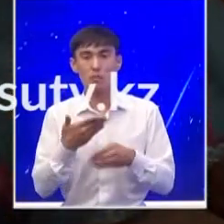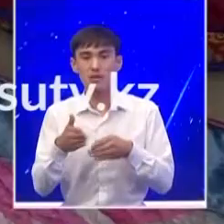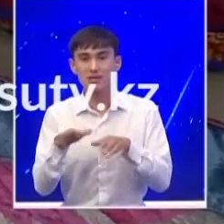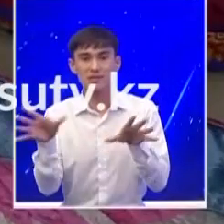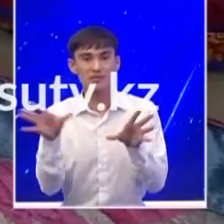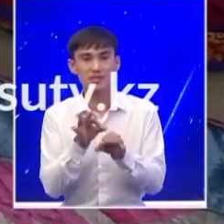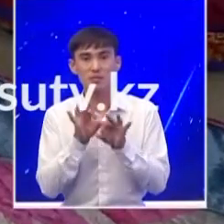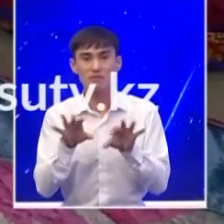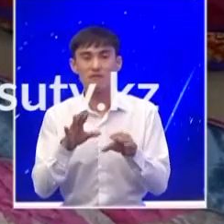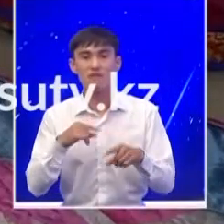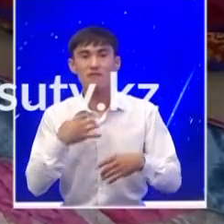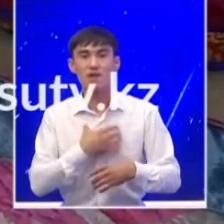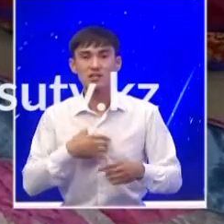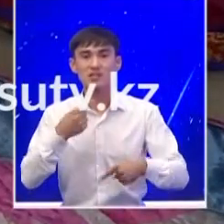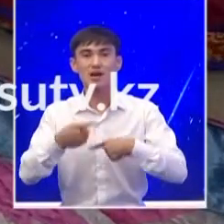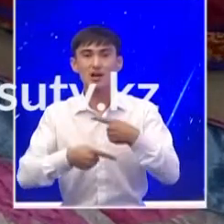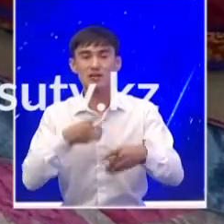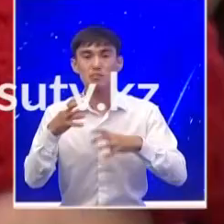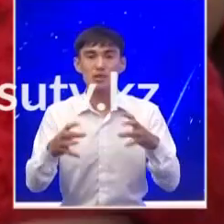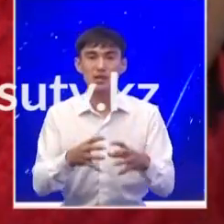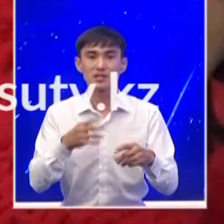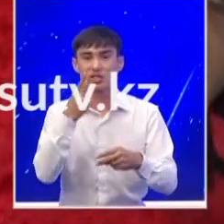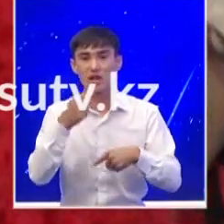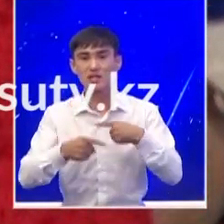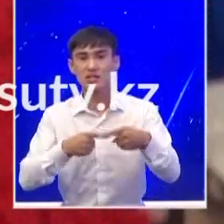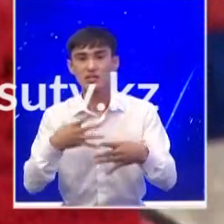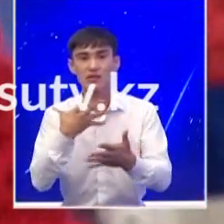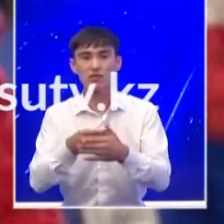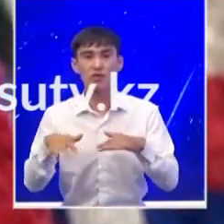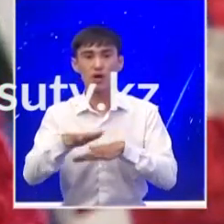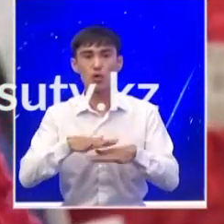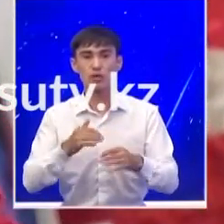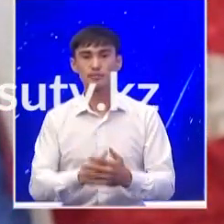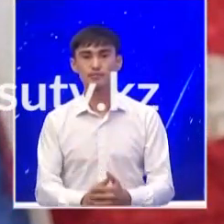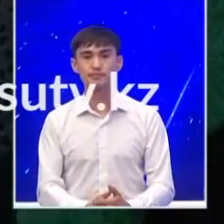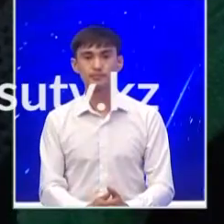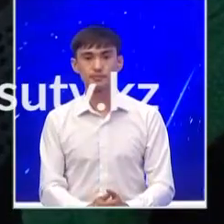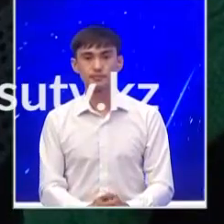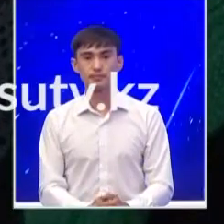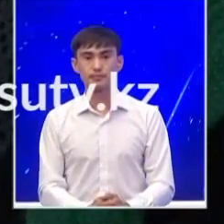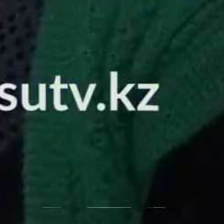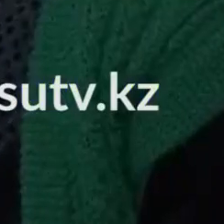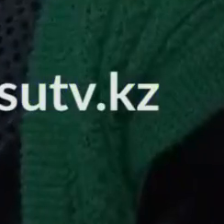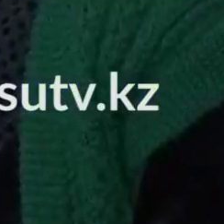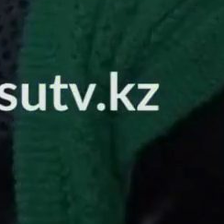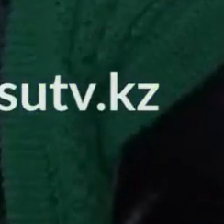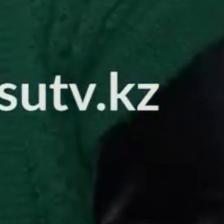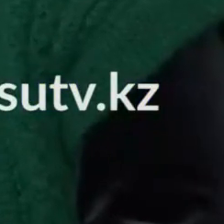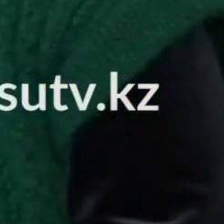очень важно сохранить и передать потомкам традиции своего народа. Надежда Белова, Надир Хамзин, телеканал